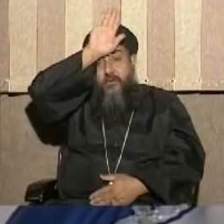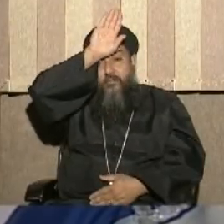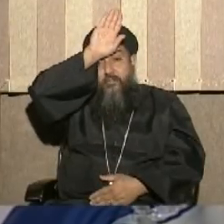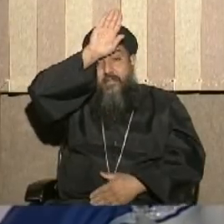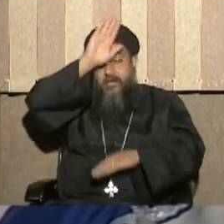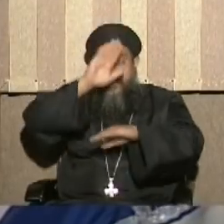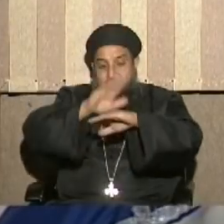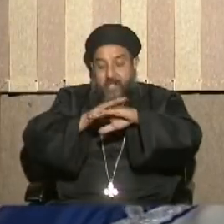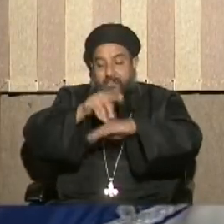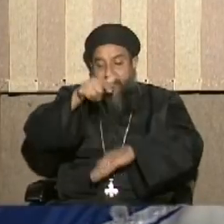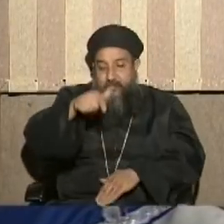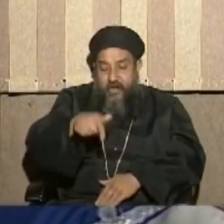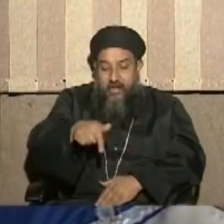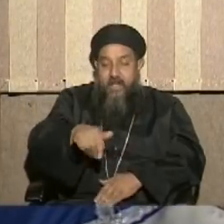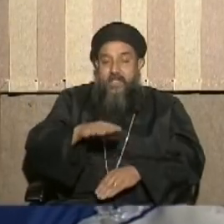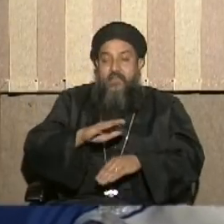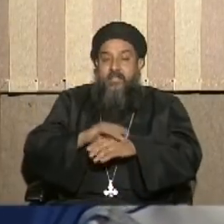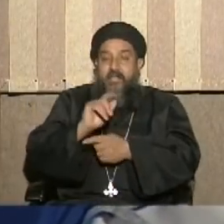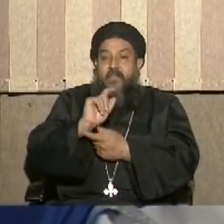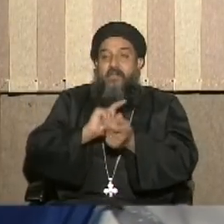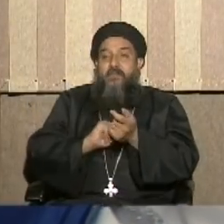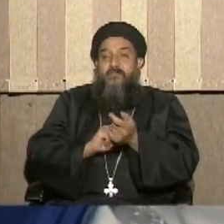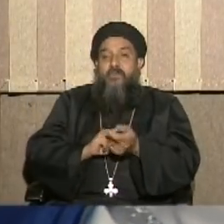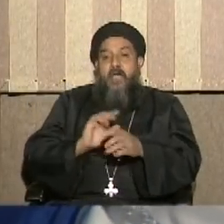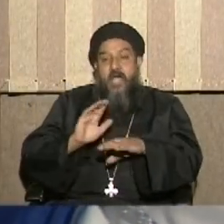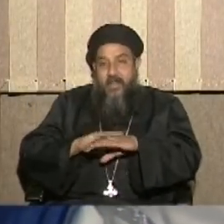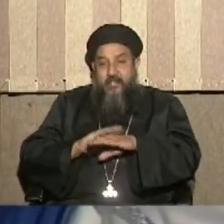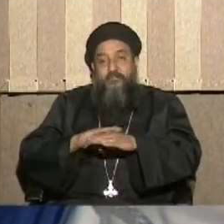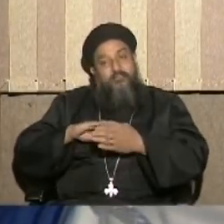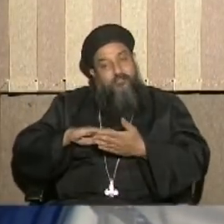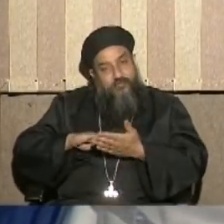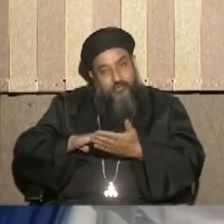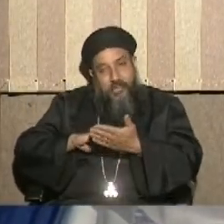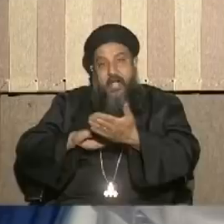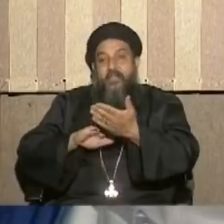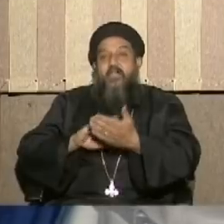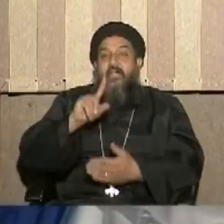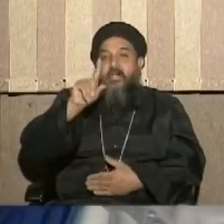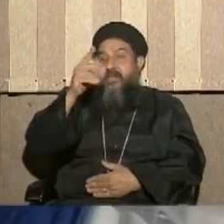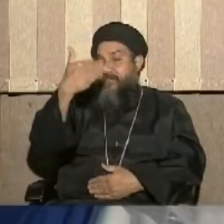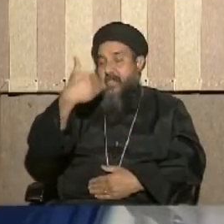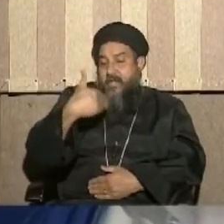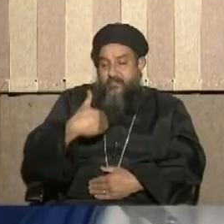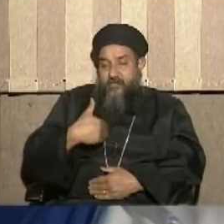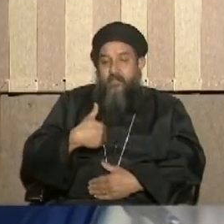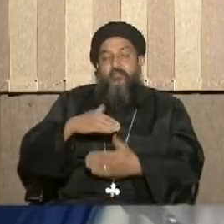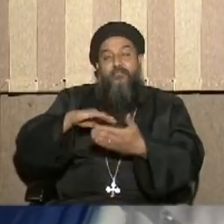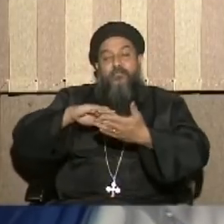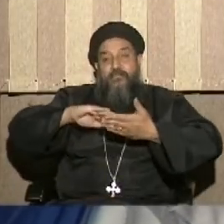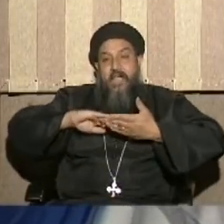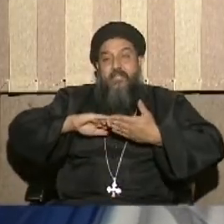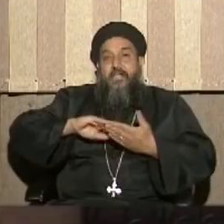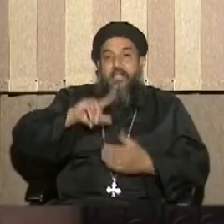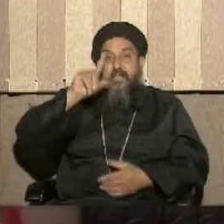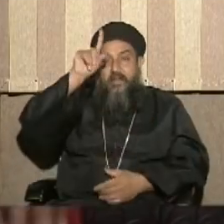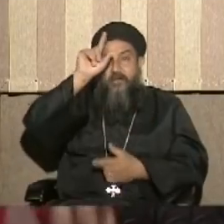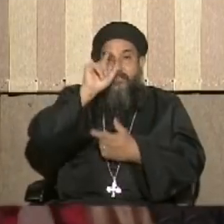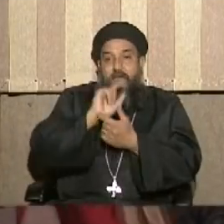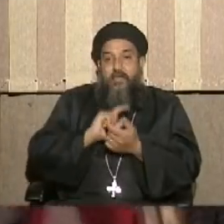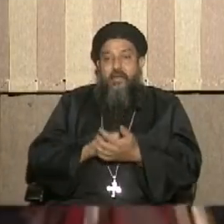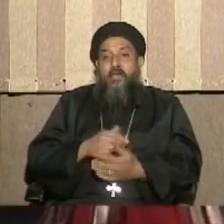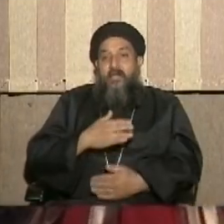ومملكتي خدام ليك، استخدمني لعملك عشان انشر انجيلك المقدس في العالم كله.